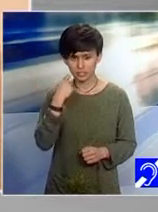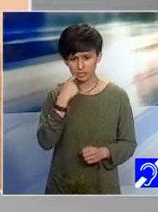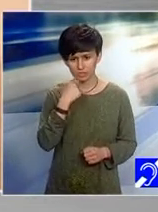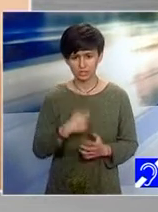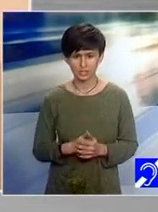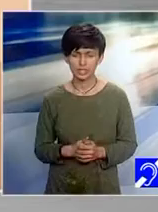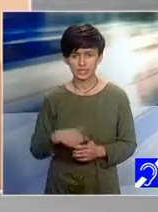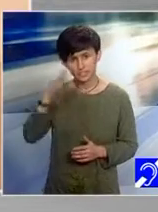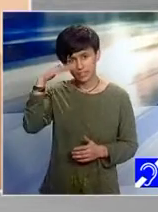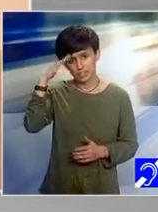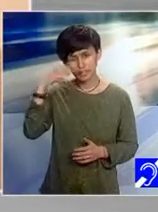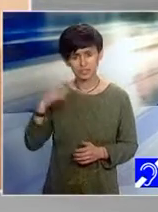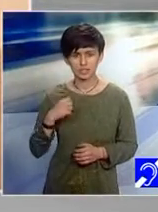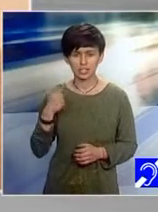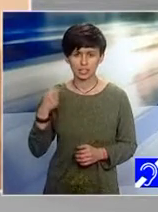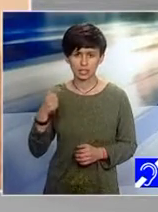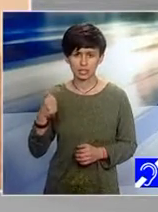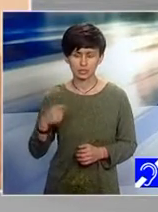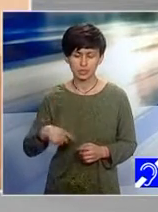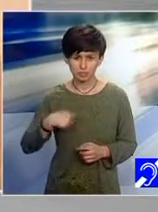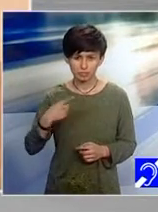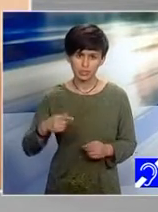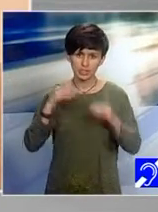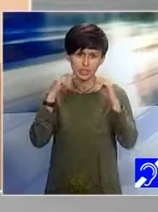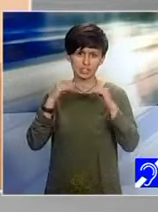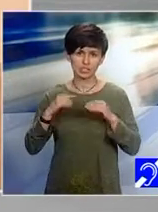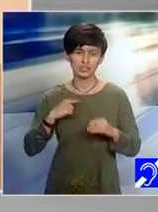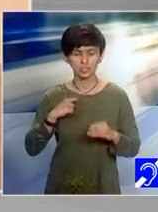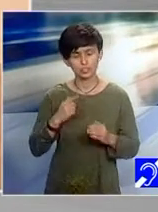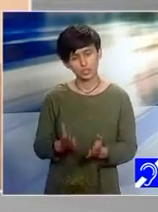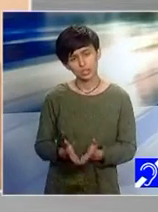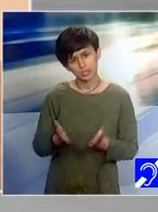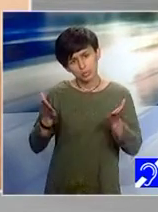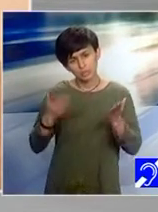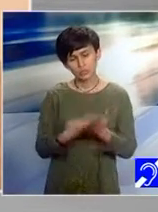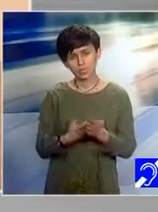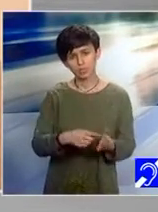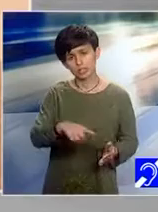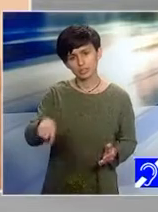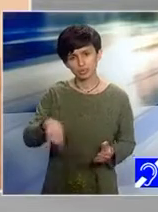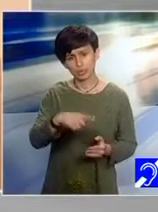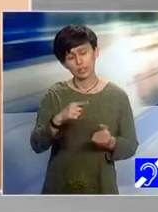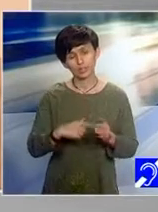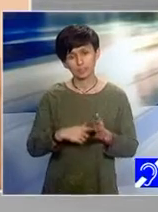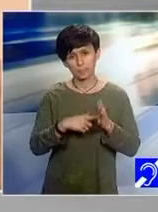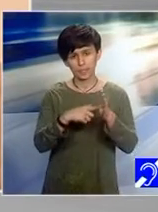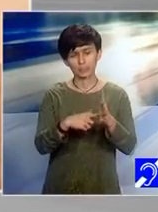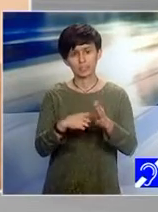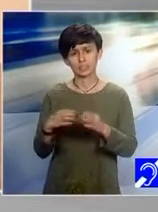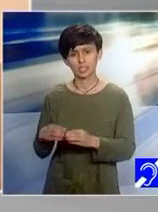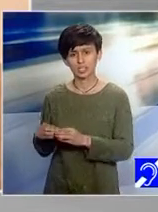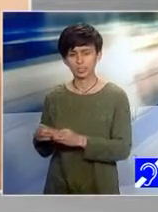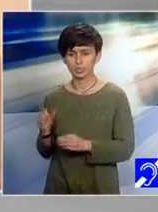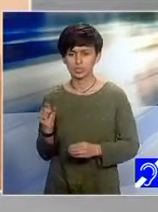Zilele Armene și ediția aceasta și celelalte ediții înseamnă o sărbătoare pentru noi, o prezentare a